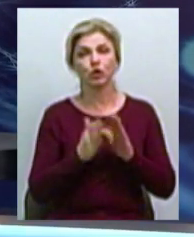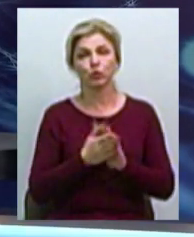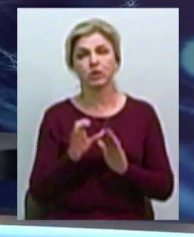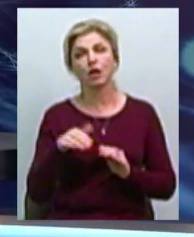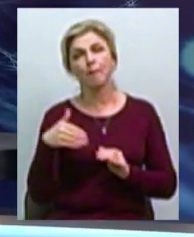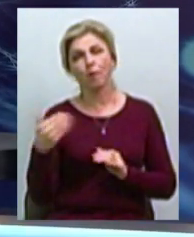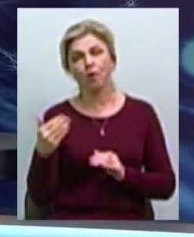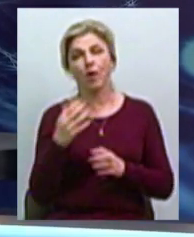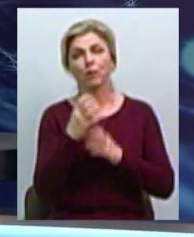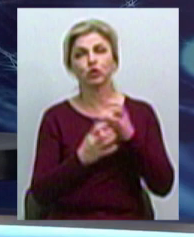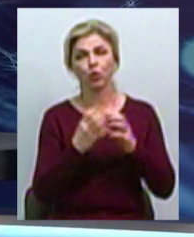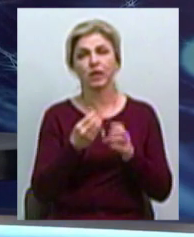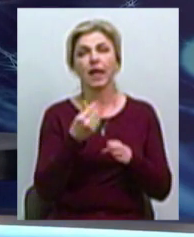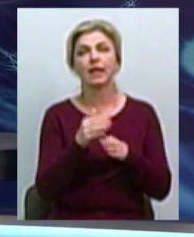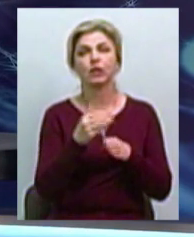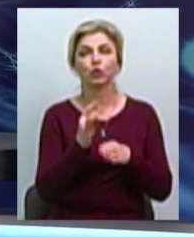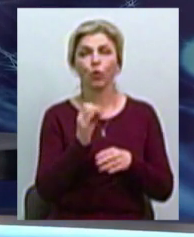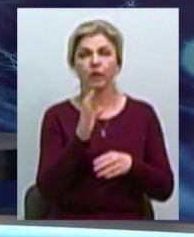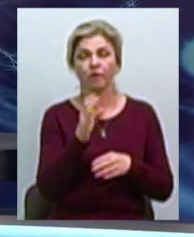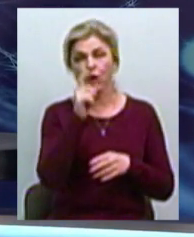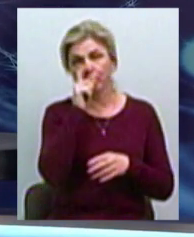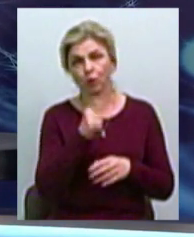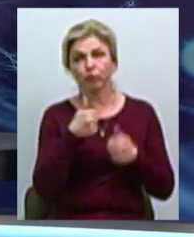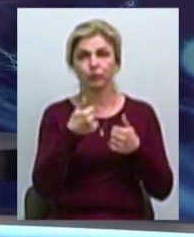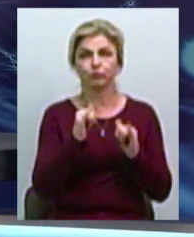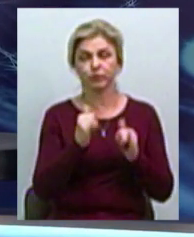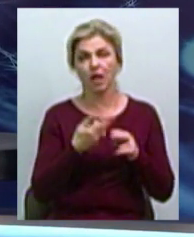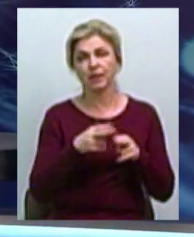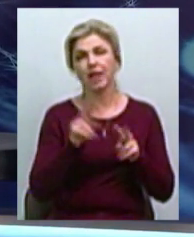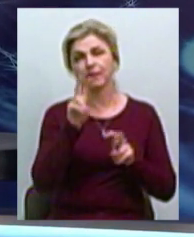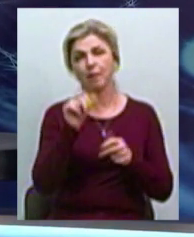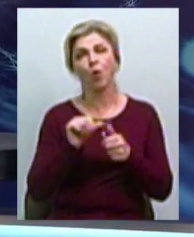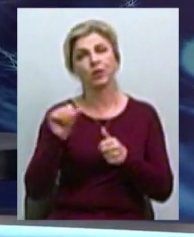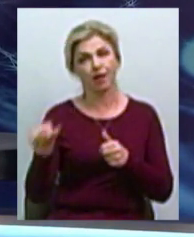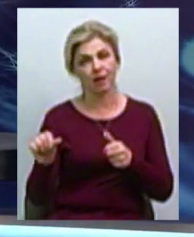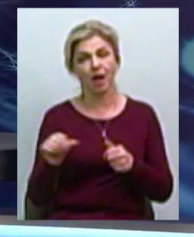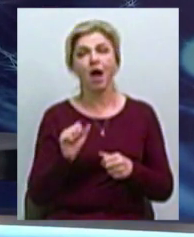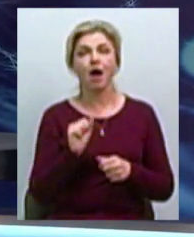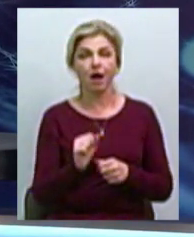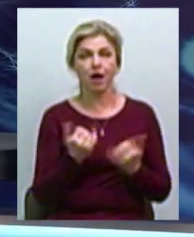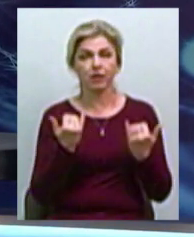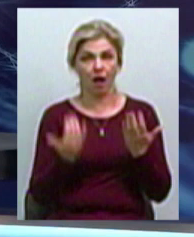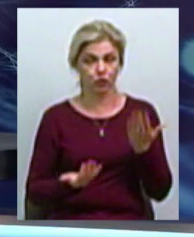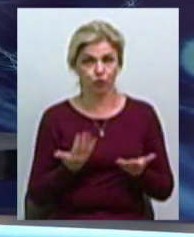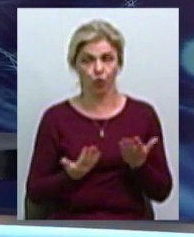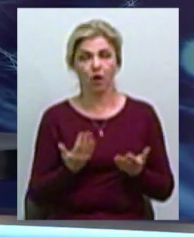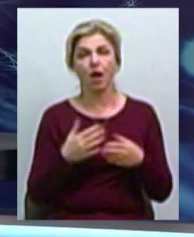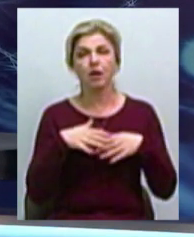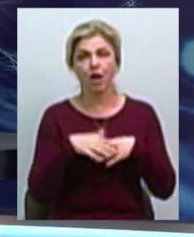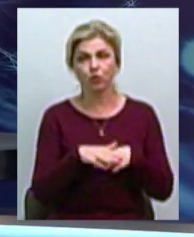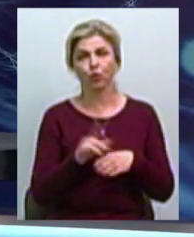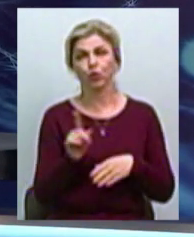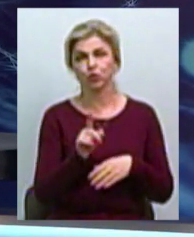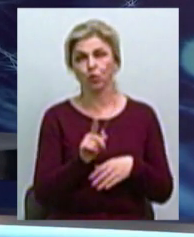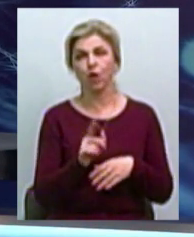міжнародних кредиторів. Чи добре це, чи погано – це тема окремої передачі, я бажаю. Але саме якщо розрахунок йде на те,